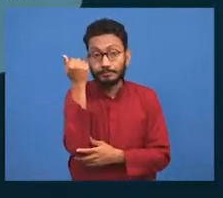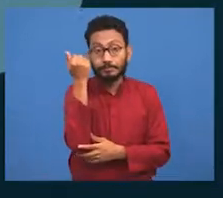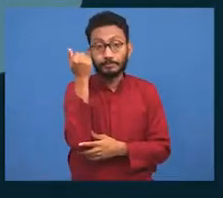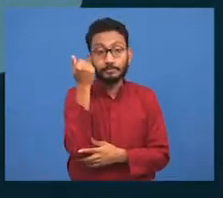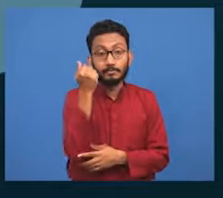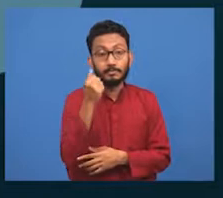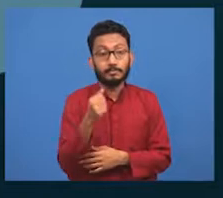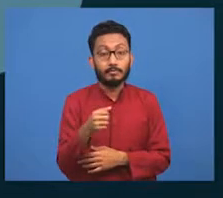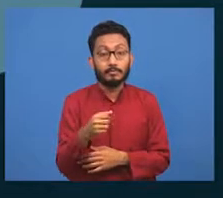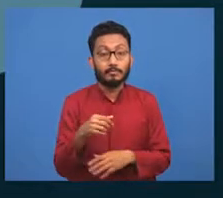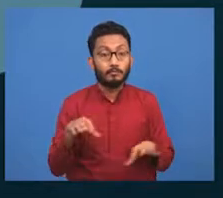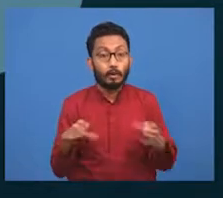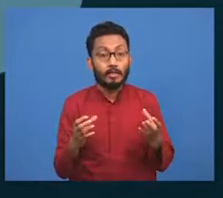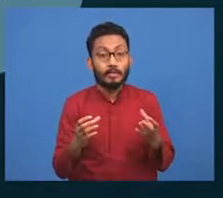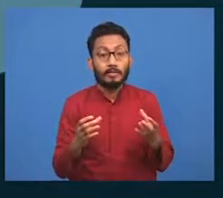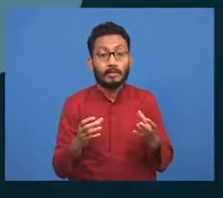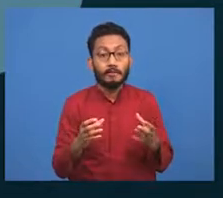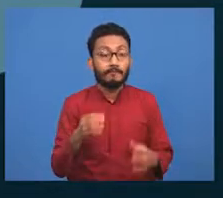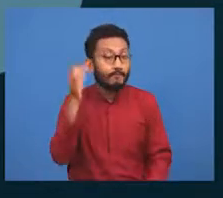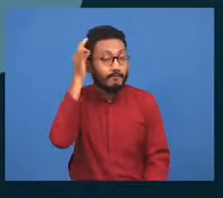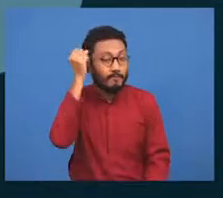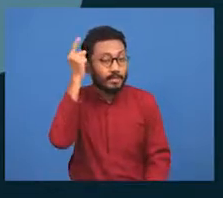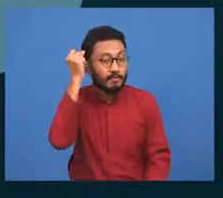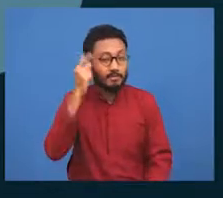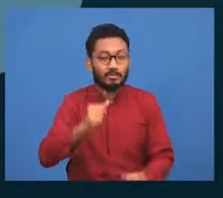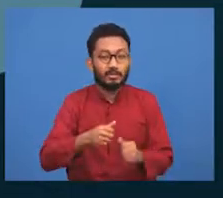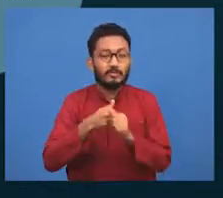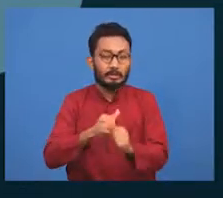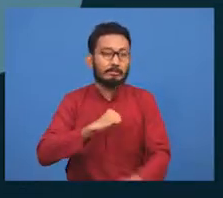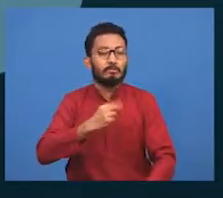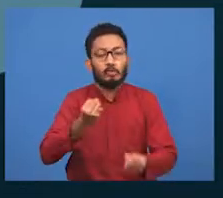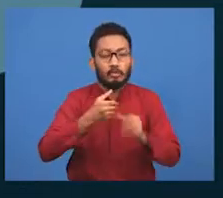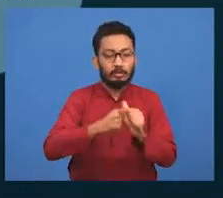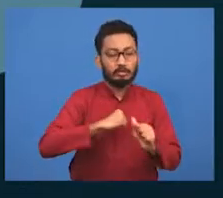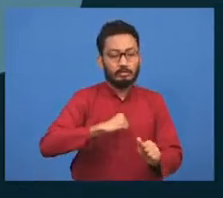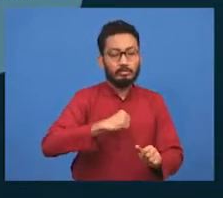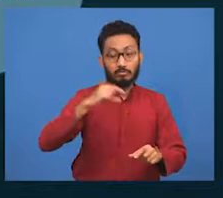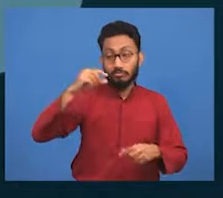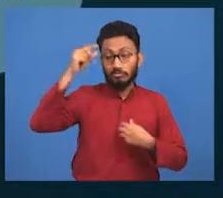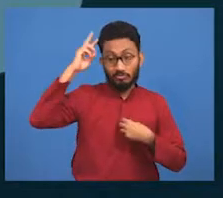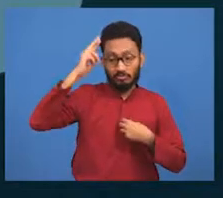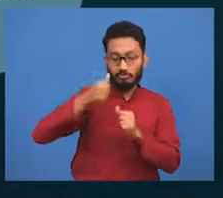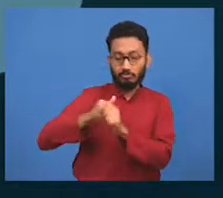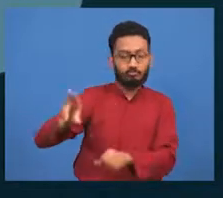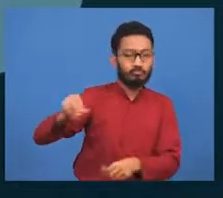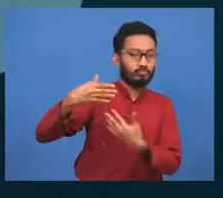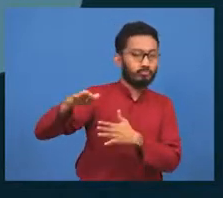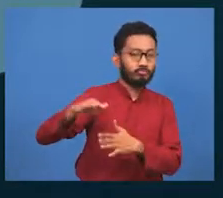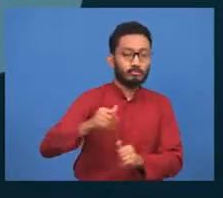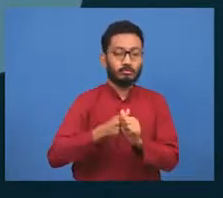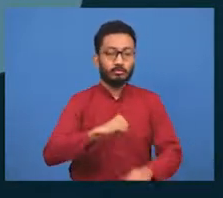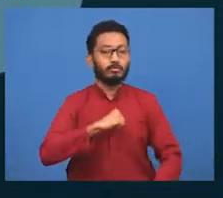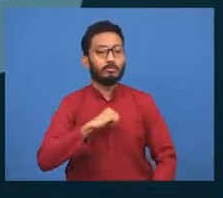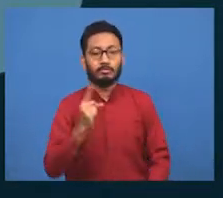penafsiran mengikut akal mereka. Maka lahirlah amalan dan tindakan mereka yang bertentangan